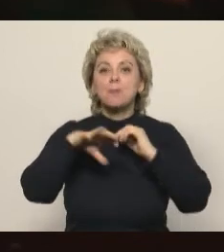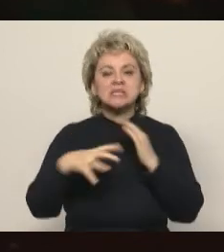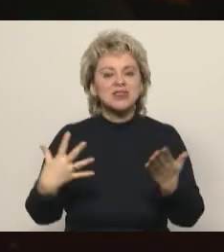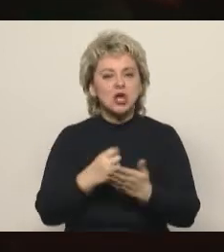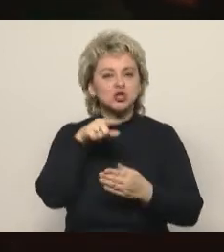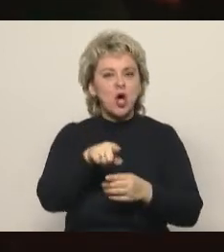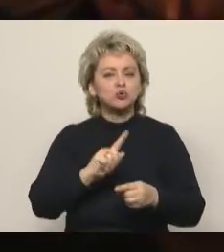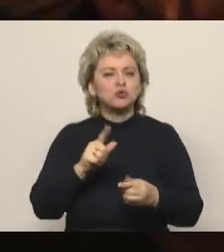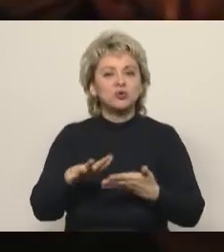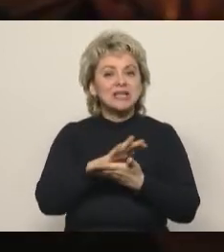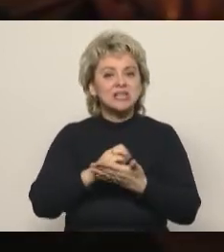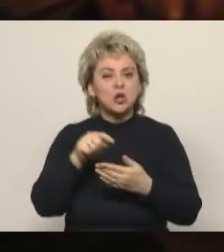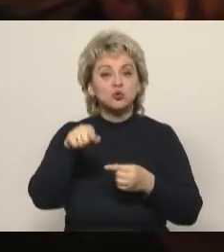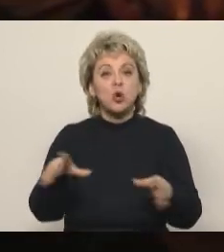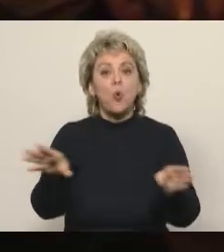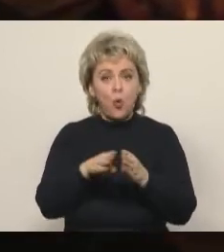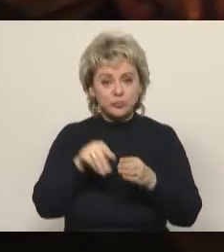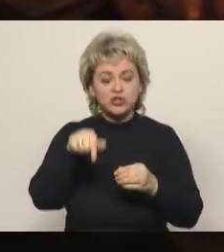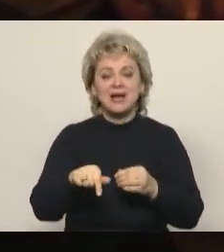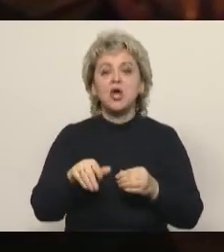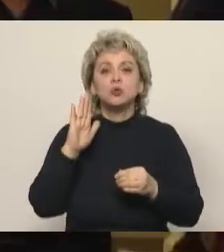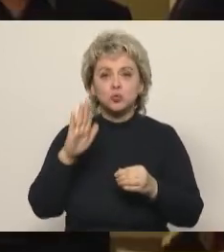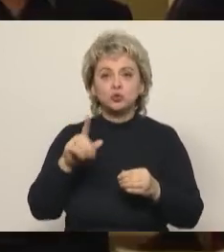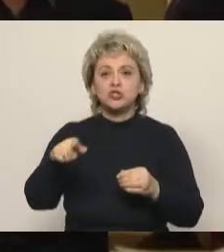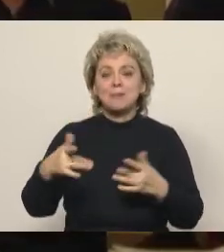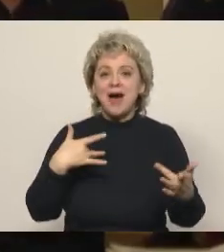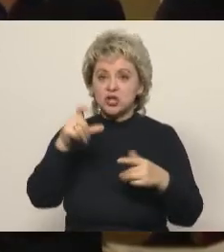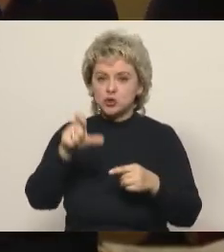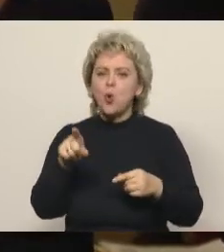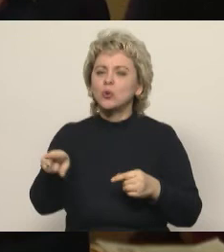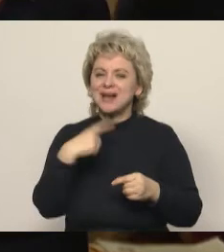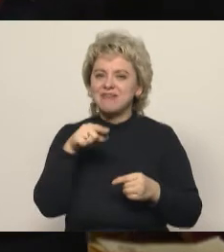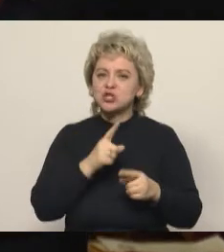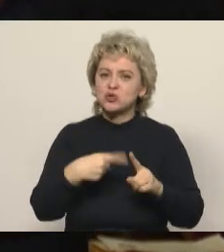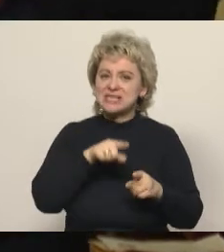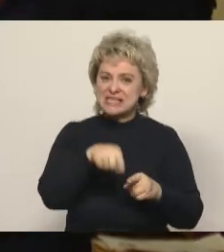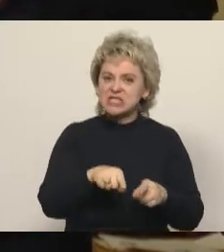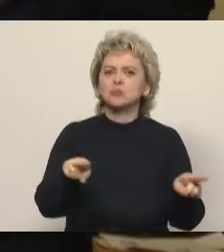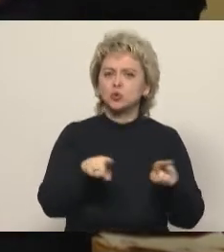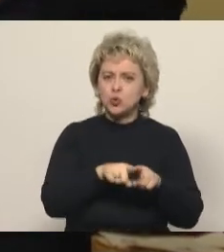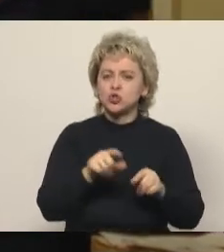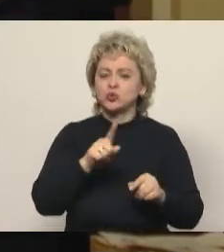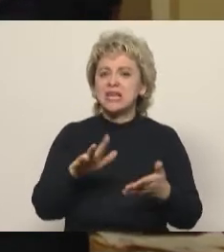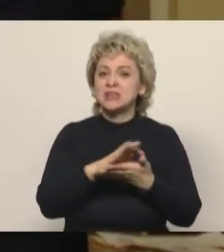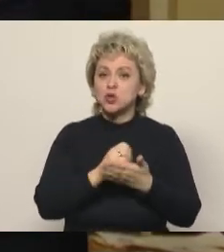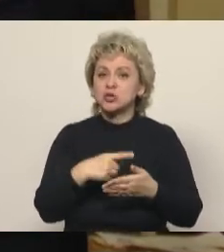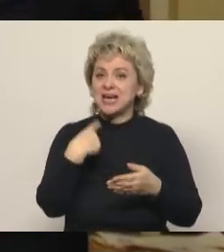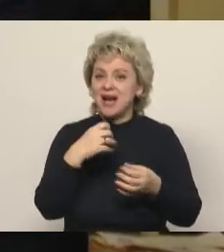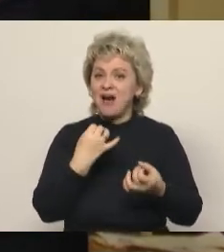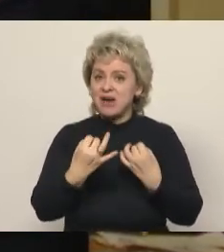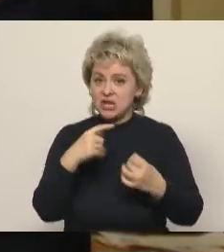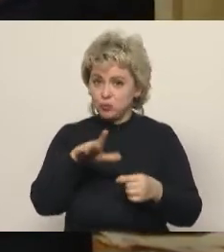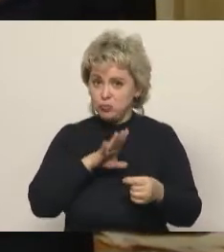у него нечто общее с будущим Жегловым. Рассказывал мне, что говорил, что, кстати, Высоцкий тоже картавил на первых